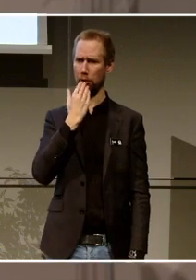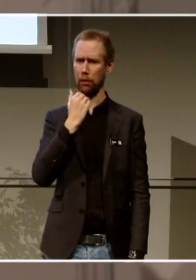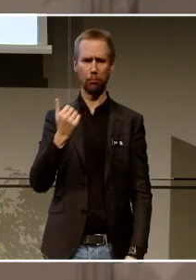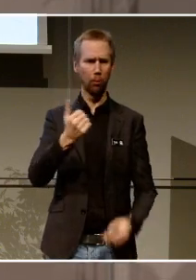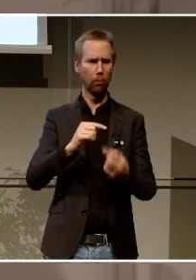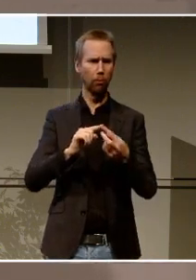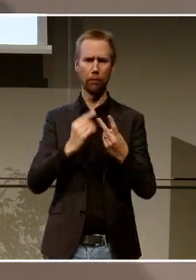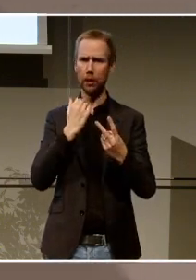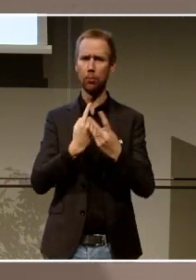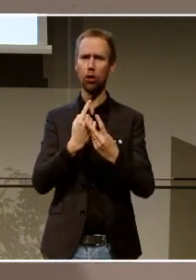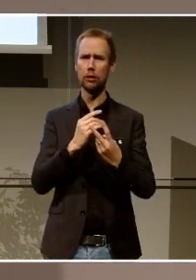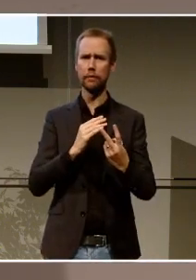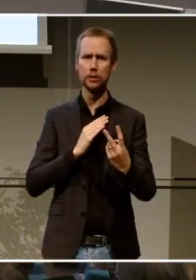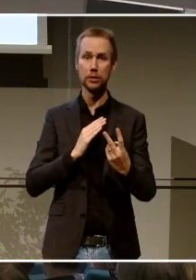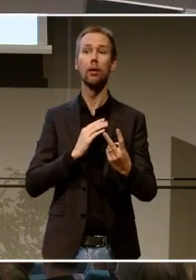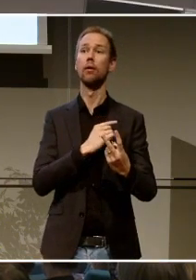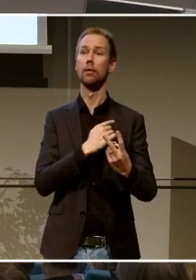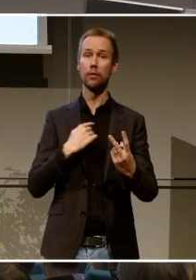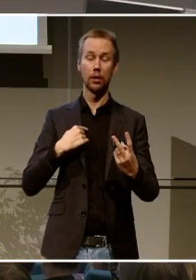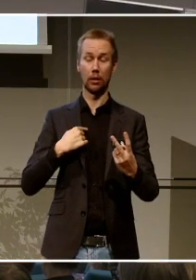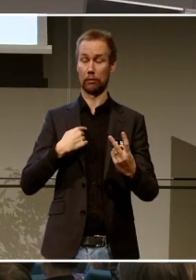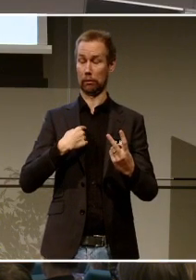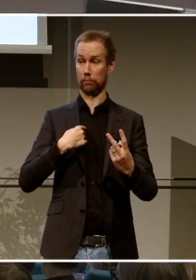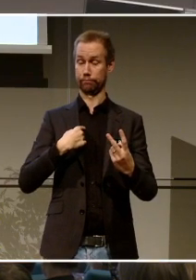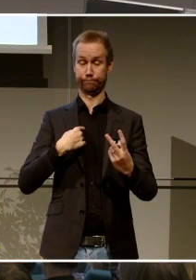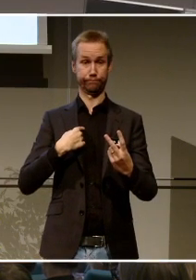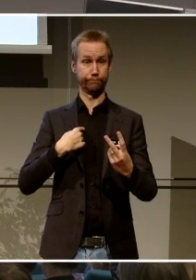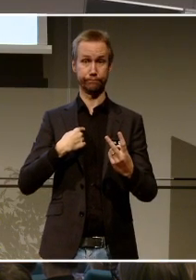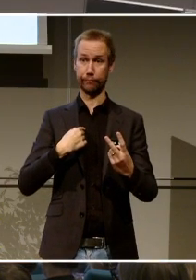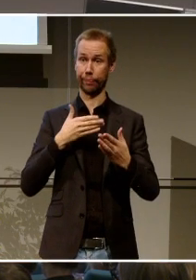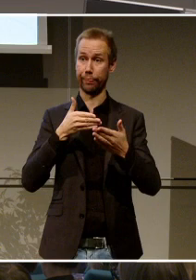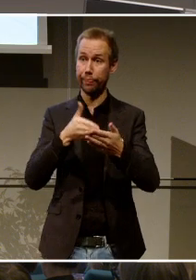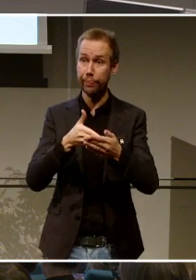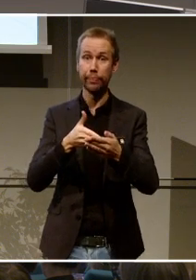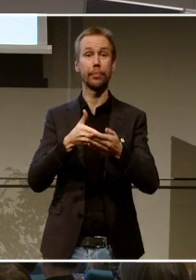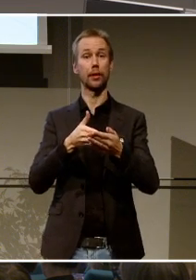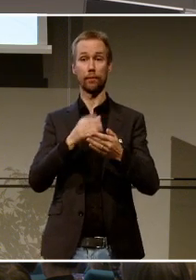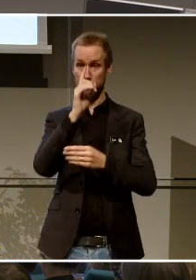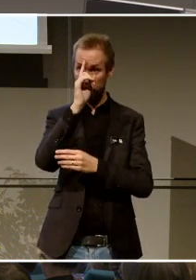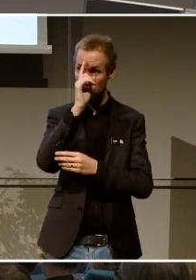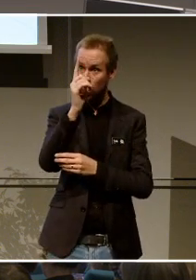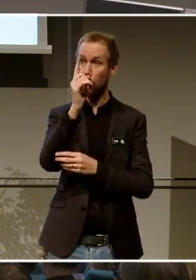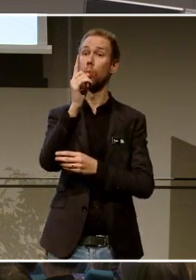så har vi också svårt att förstå och ge möjligheter för andra att utveckla det här.